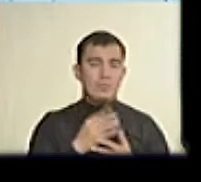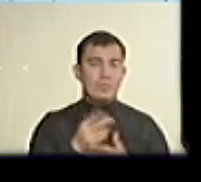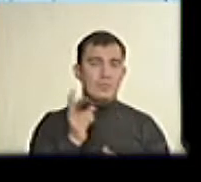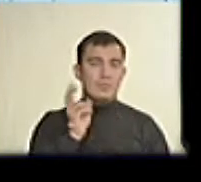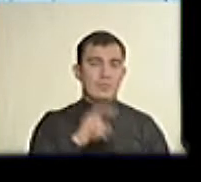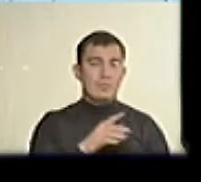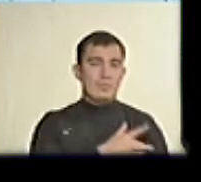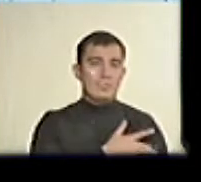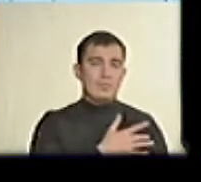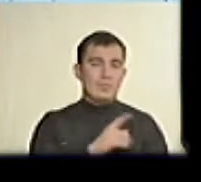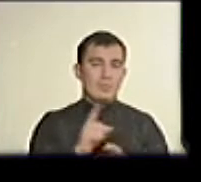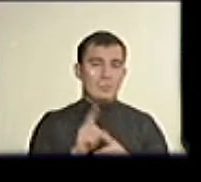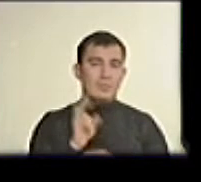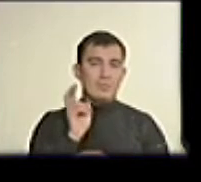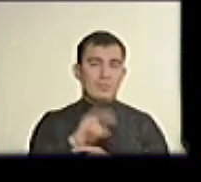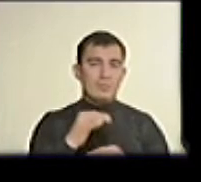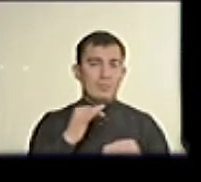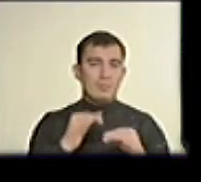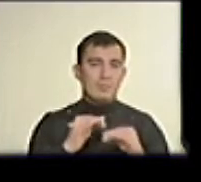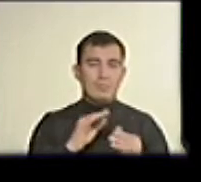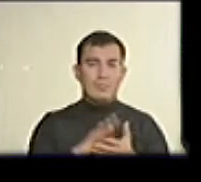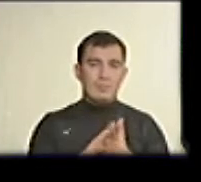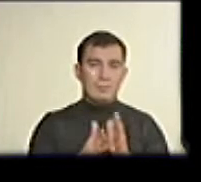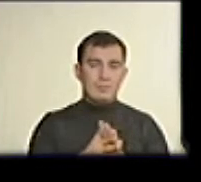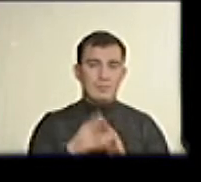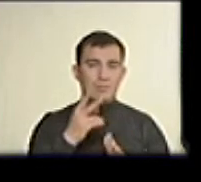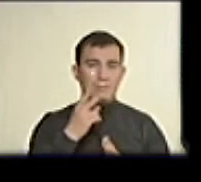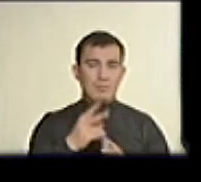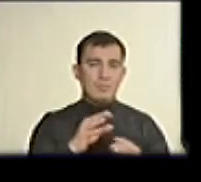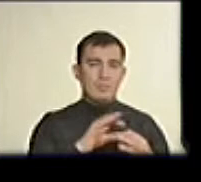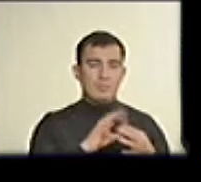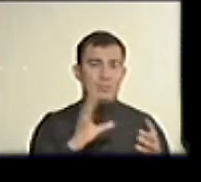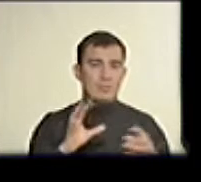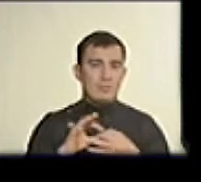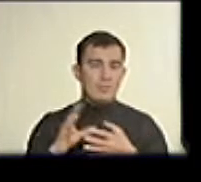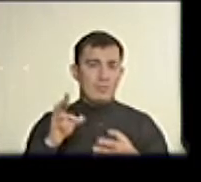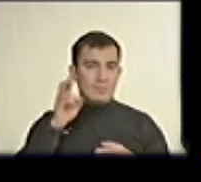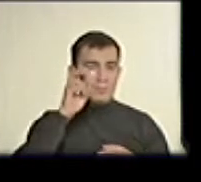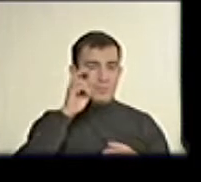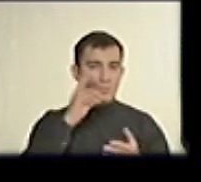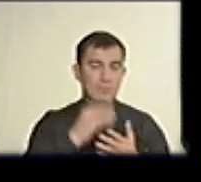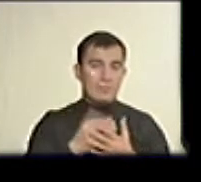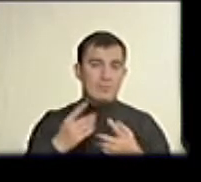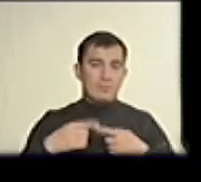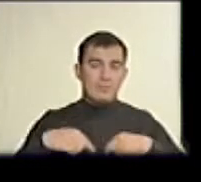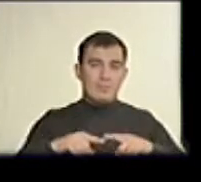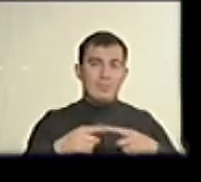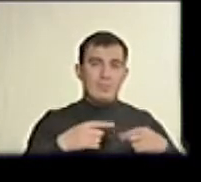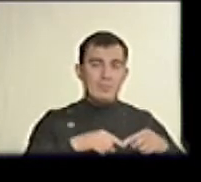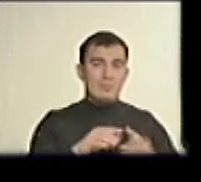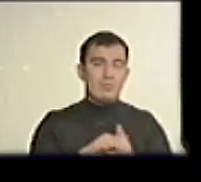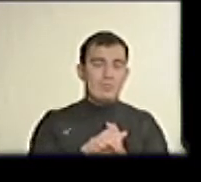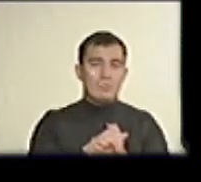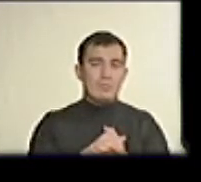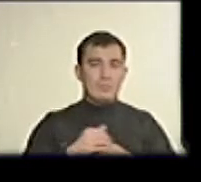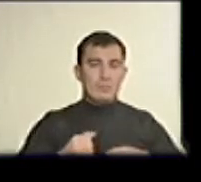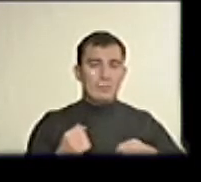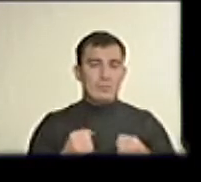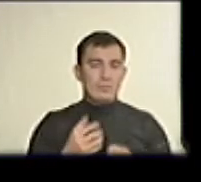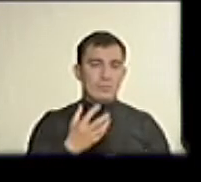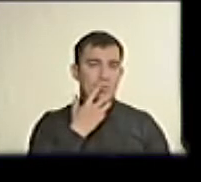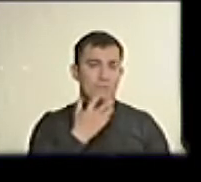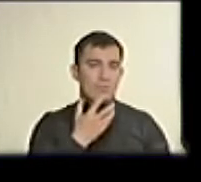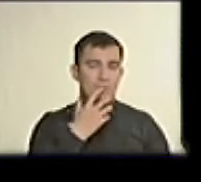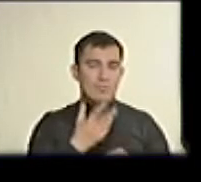elchilik aloqalari davrida ikkita mustaqil davlatni bir-biri bilan yaxshi munosabat o'rnatishiga sabab bo'lgan ekan.